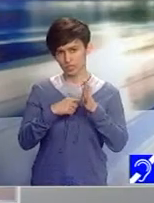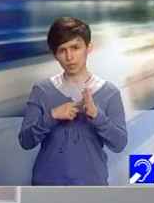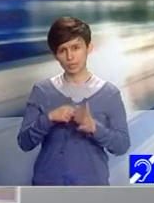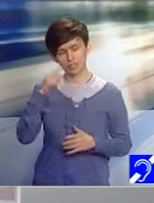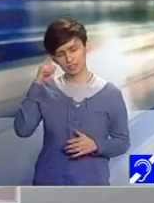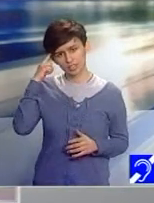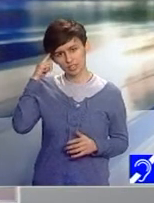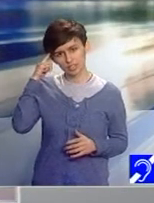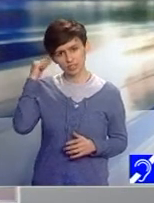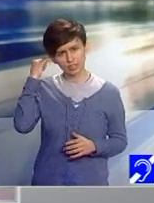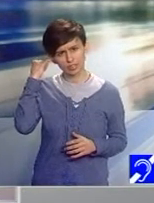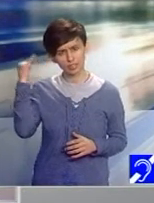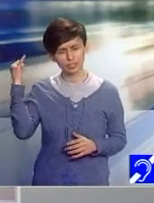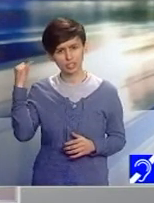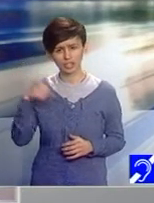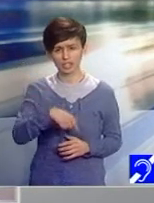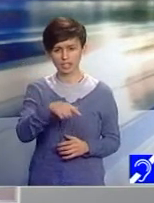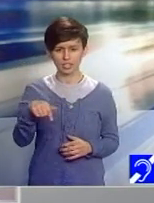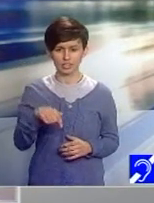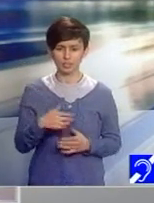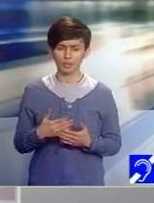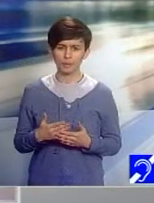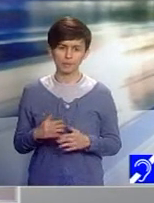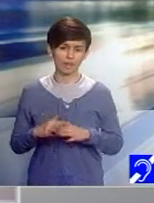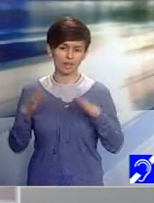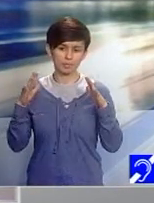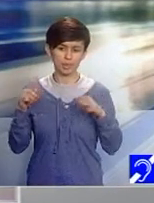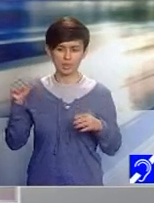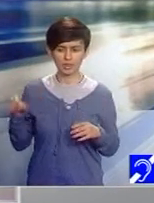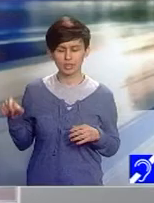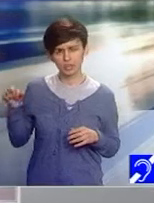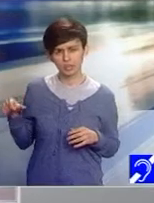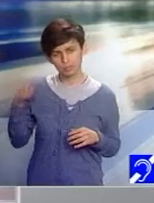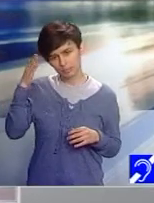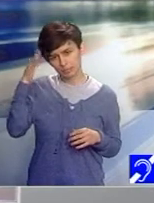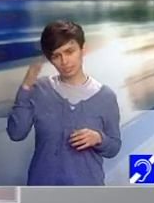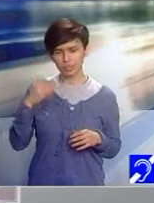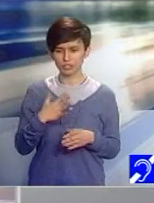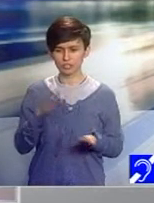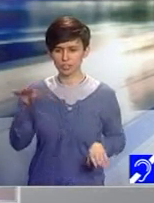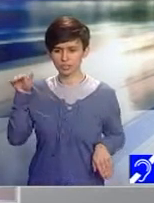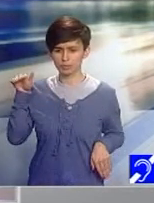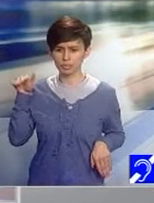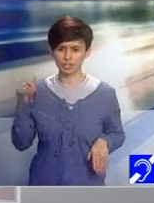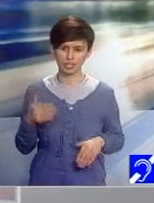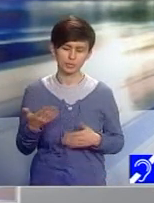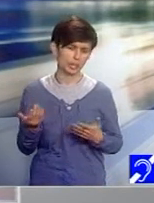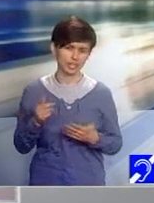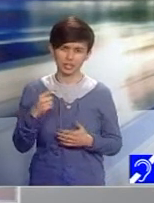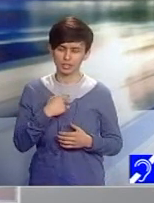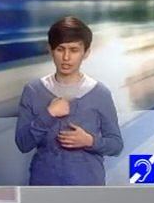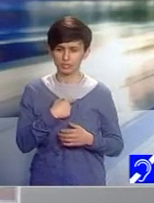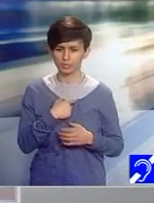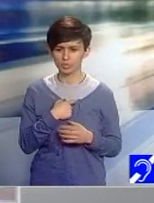conștiința noastră pe marele maestru de balet Marius Pitipa, fără de care nu se poate concepe